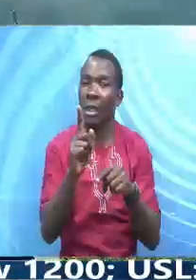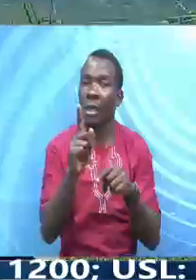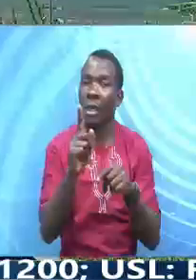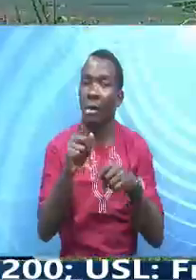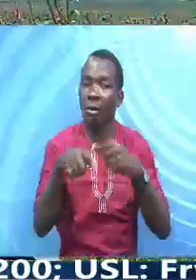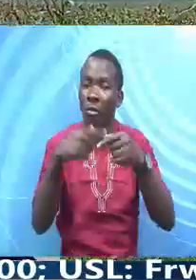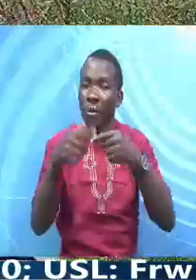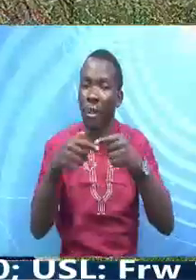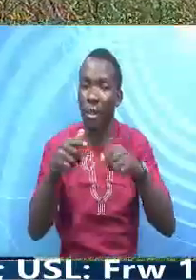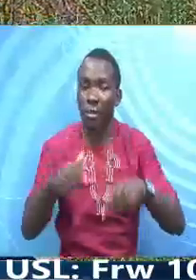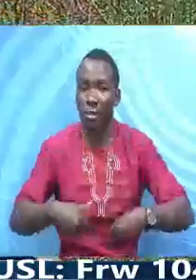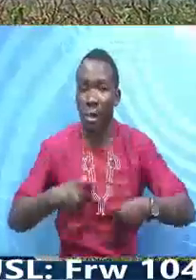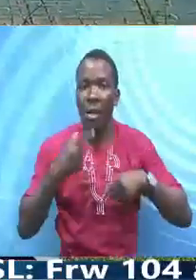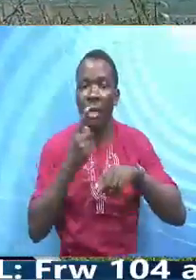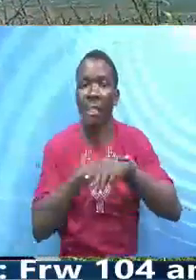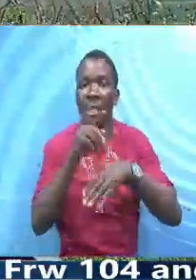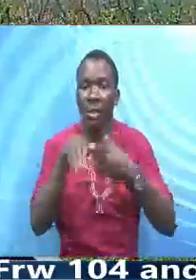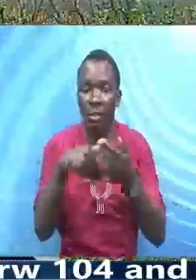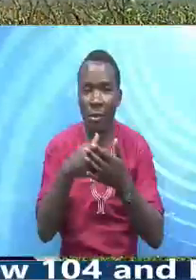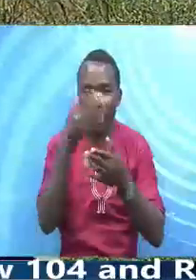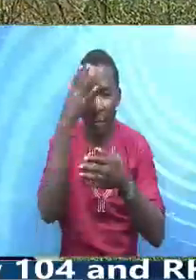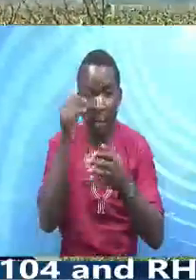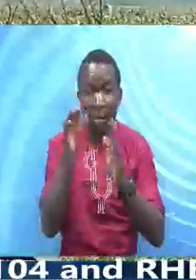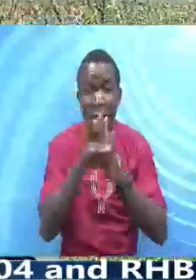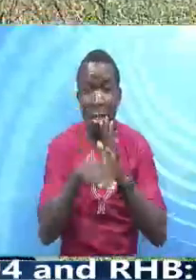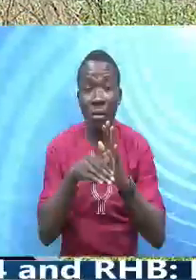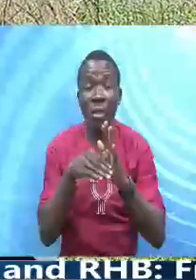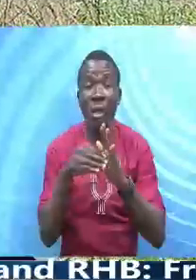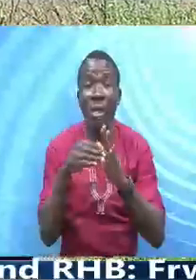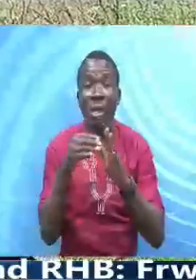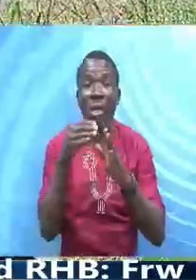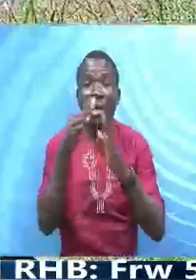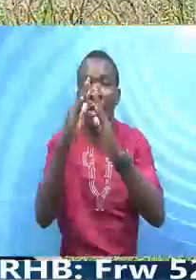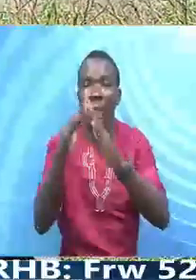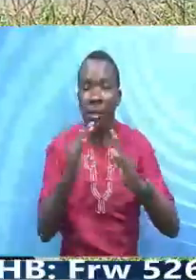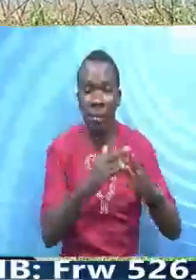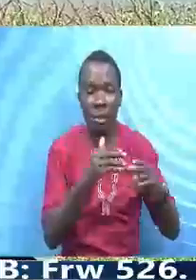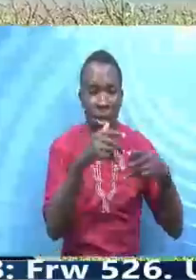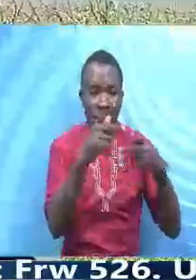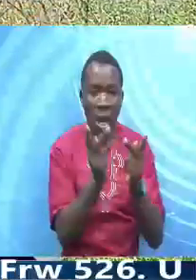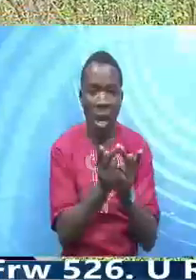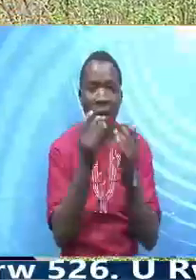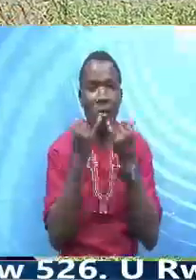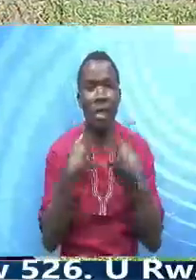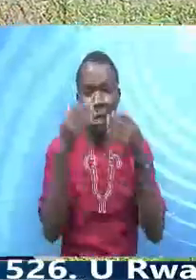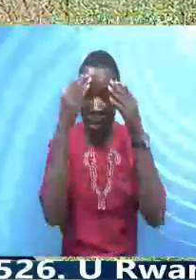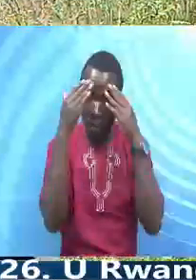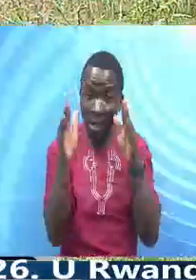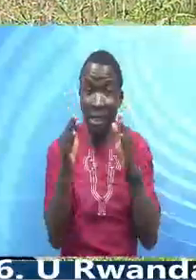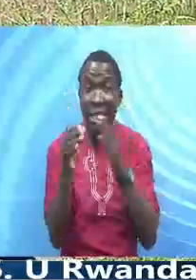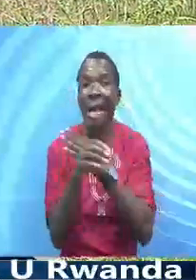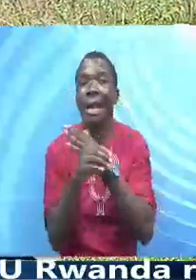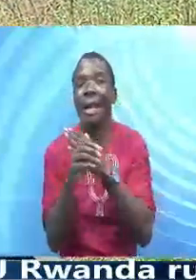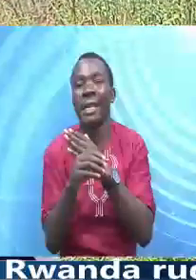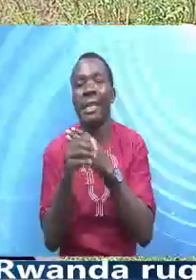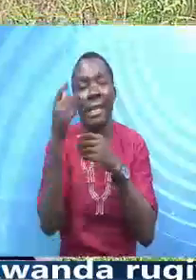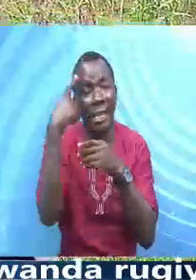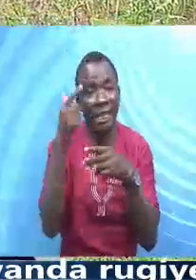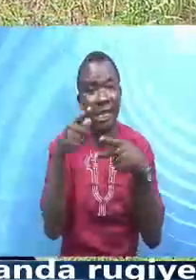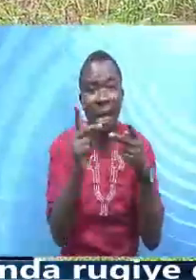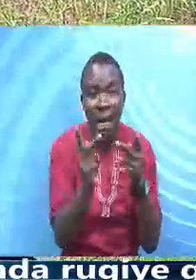gahunda y'imidugudu. Aho hantu rero mumbwiye njyewe by'umwihariko ntabwo ngise mpamenya akagari ko ndakazi, ariko aho abo bantu